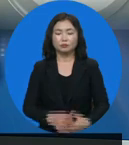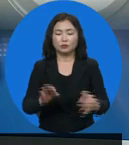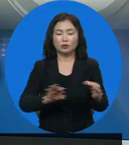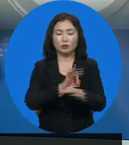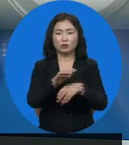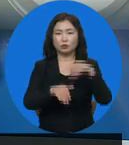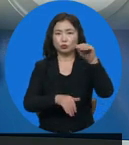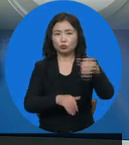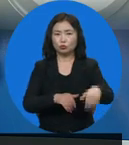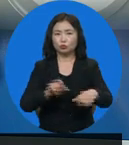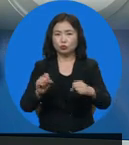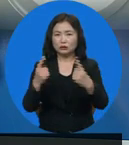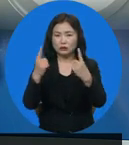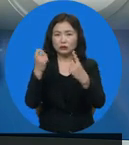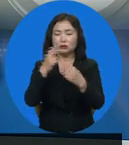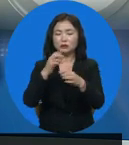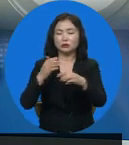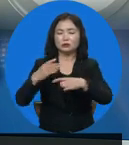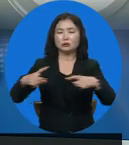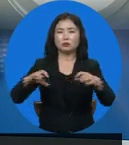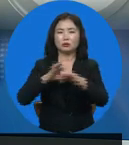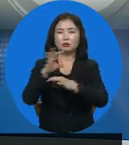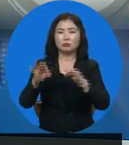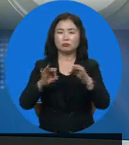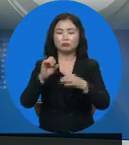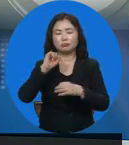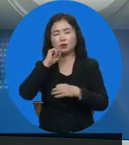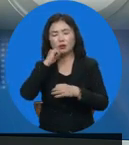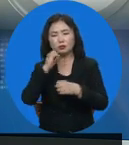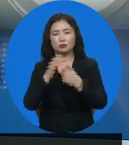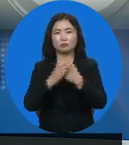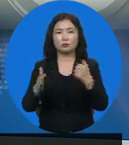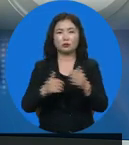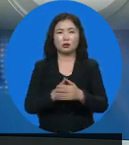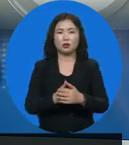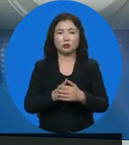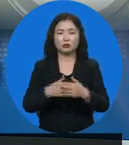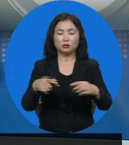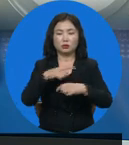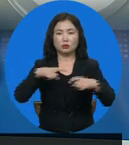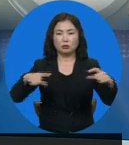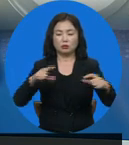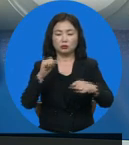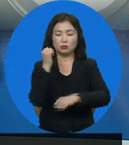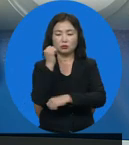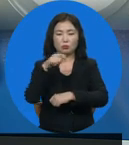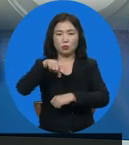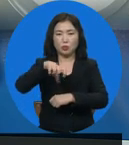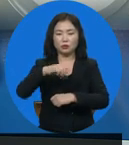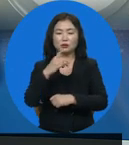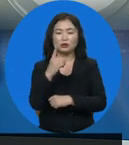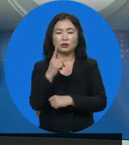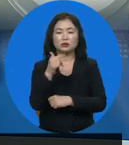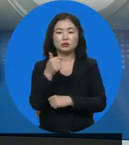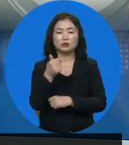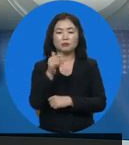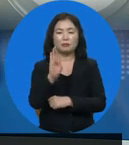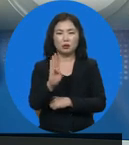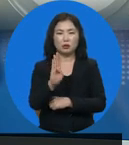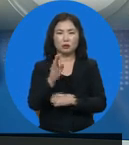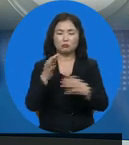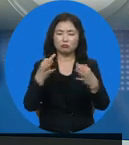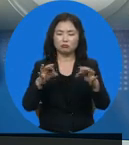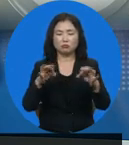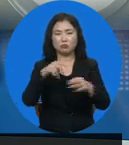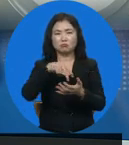경기가 둔화되고 있는 데다 상대적으로 지역경기가 더 어렵다 보니 지역을 기반으로 한 dgb 금융지주가 고전을